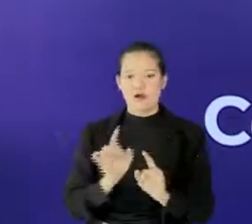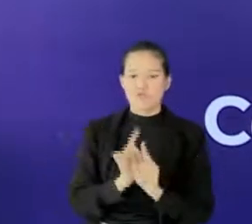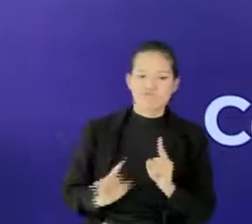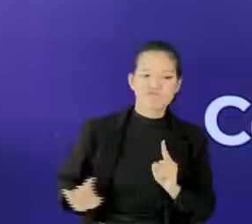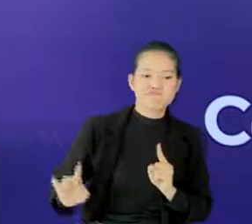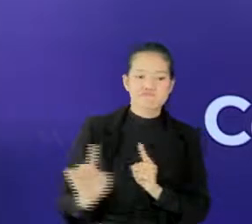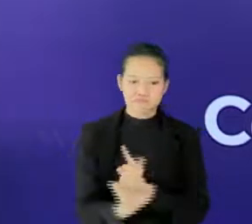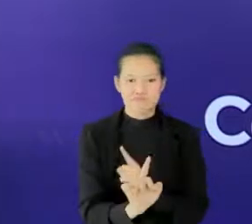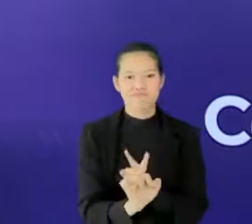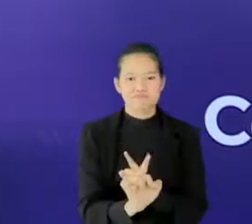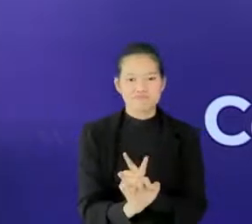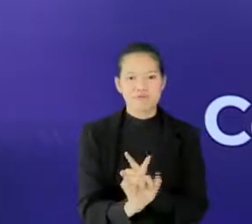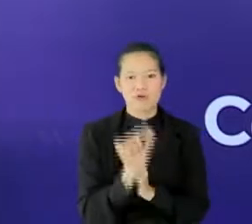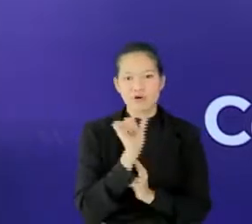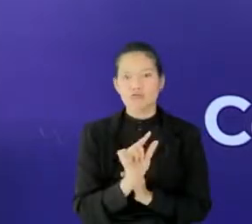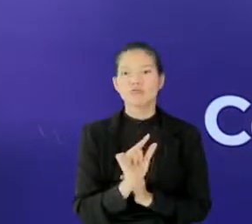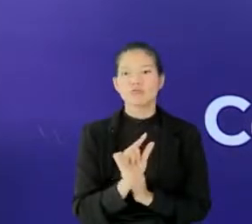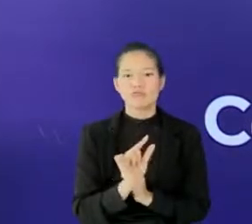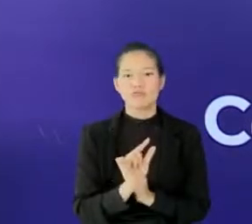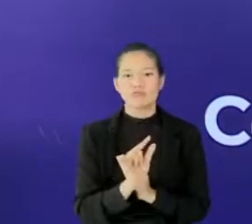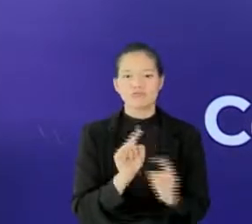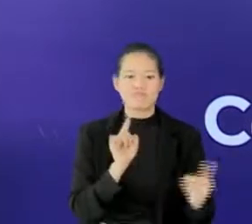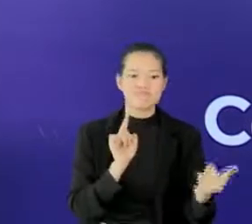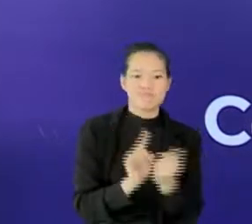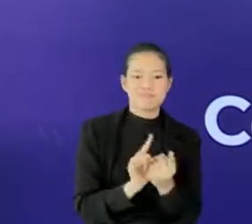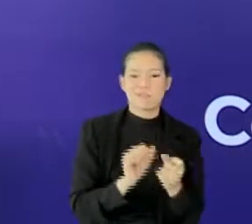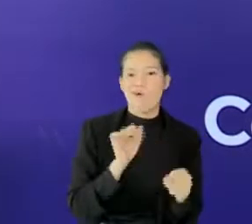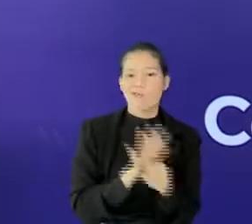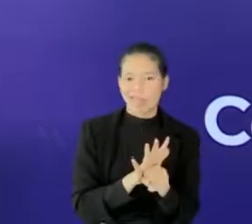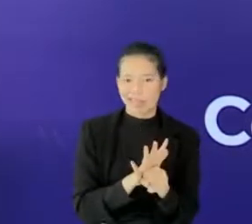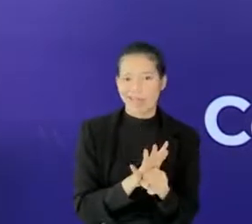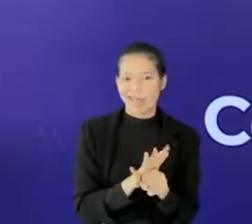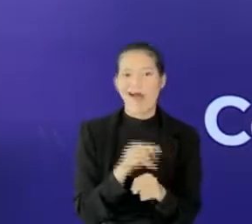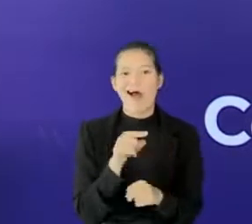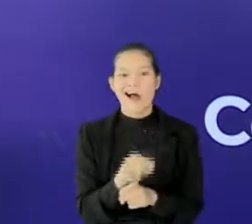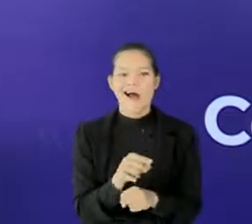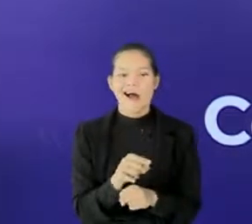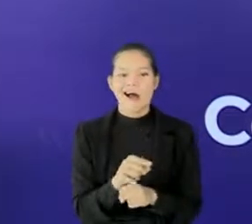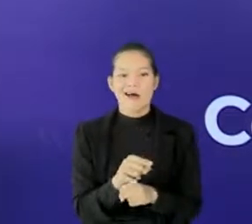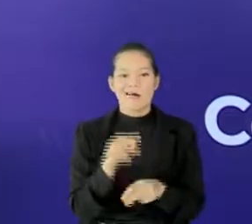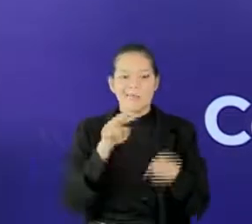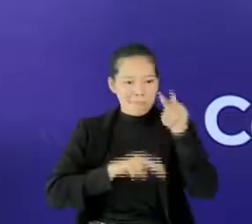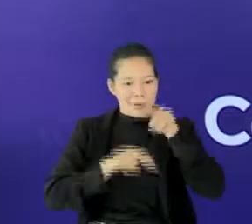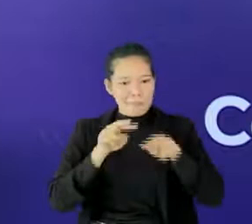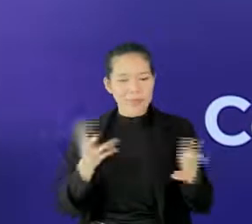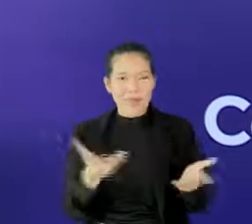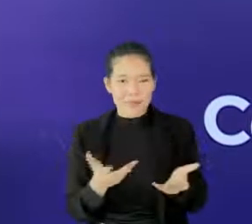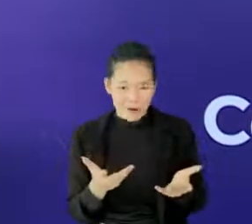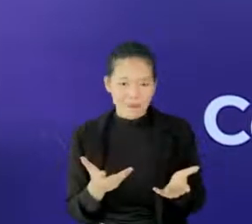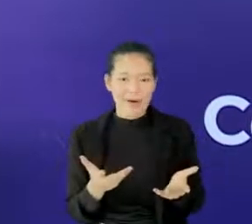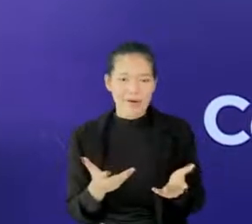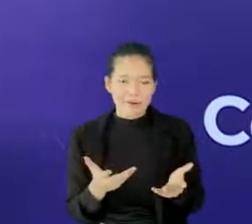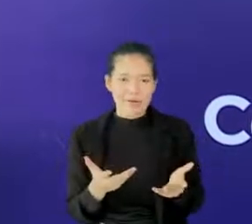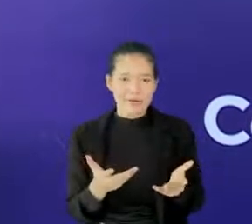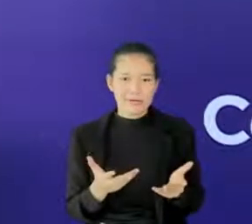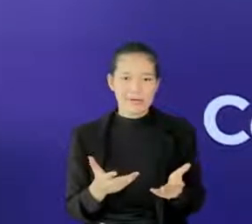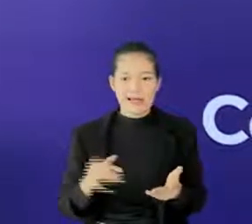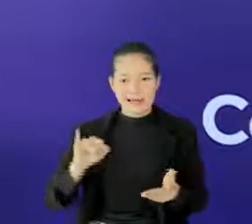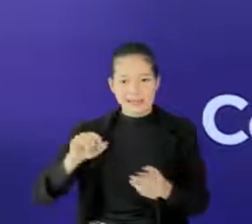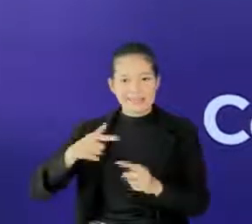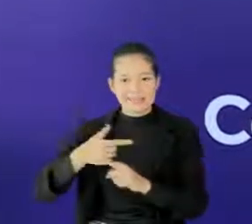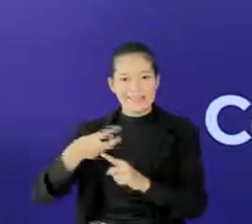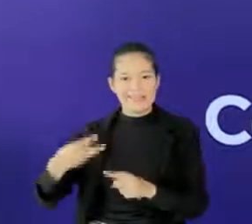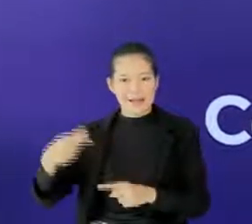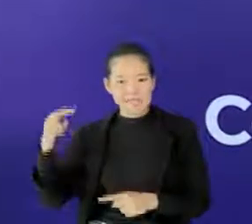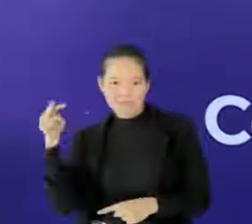frontliner, garda terdepan di dalam menghadapi COVID. Dan ini tidak terlepas dari pengamatan seorang Mas Iye